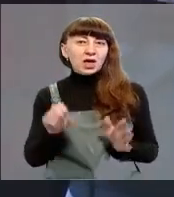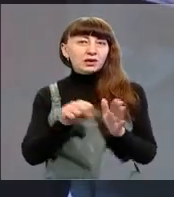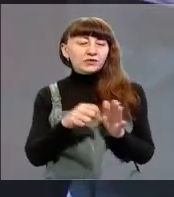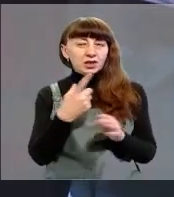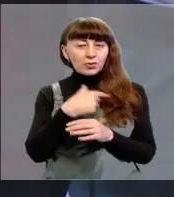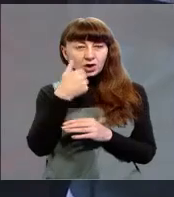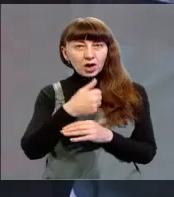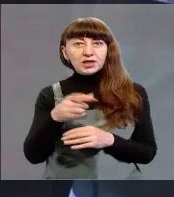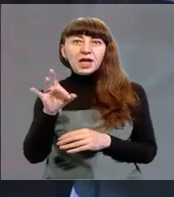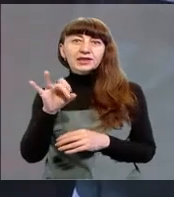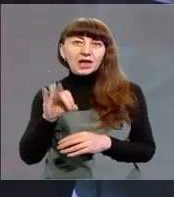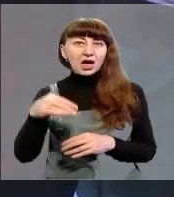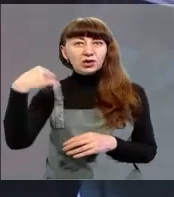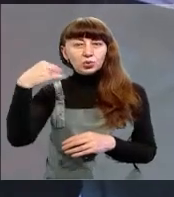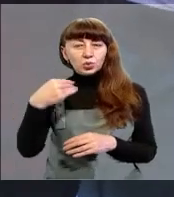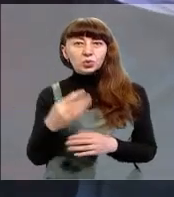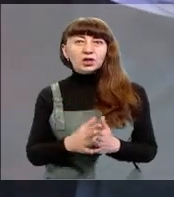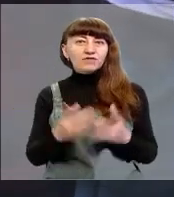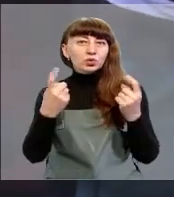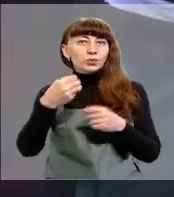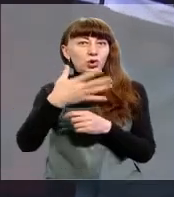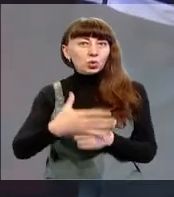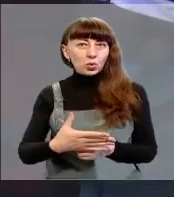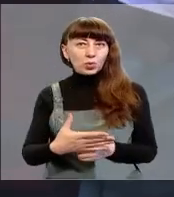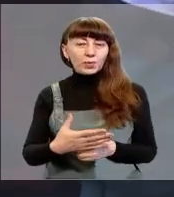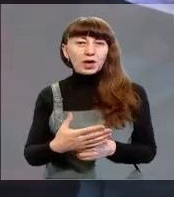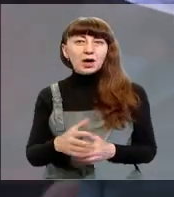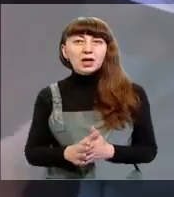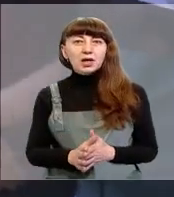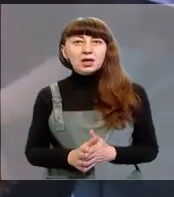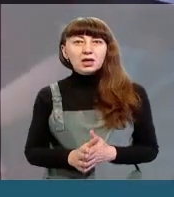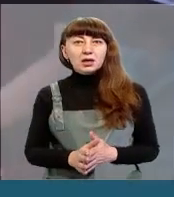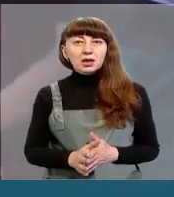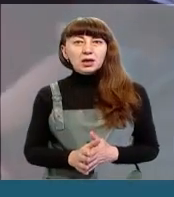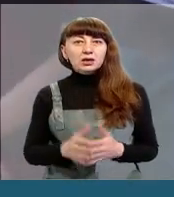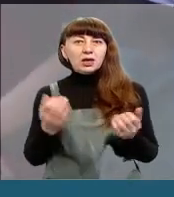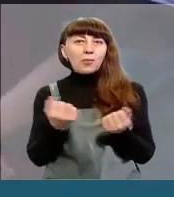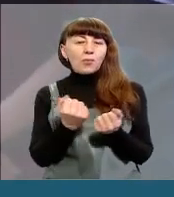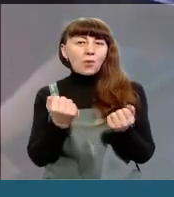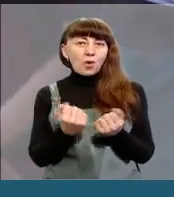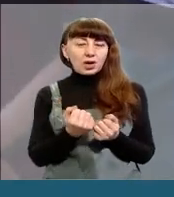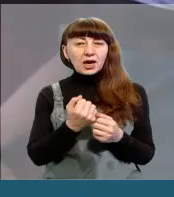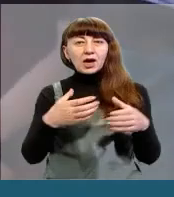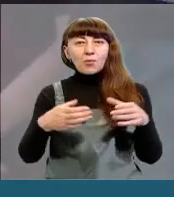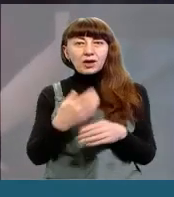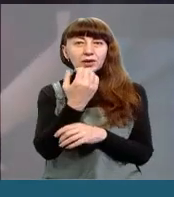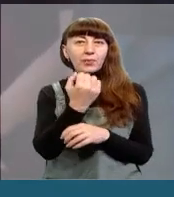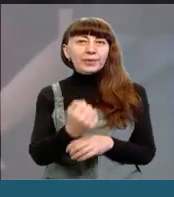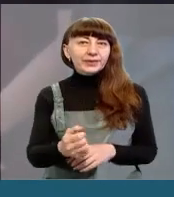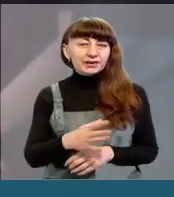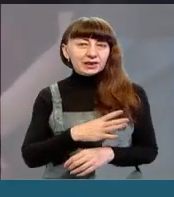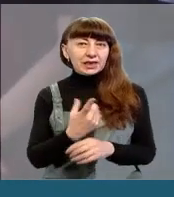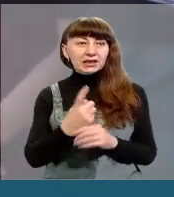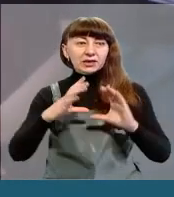қысында Түркиядағы Анталия қаласында суперкубок матчында Шымкенттің ордабасы командасымен ойнағанда біздің тобыл футбол командасы жеңген